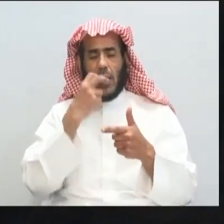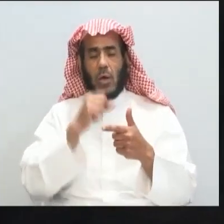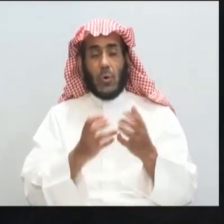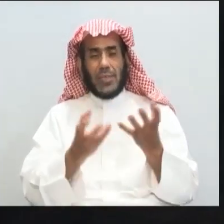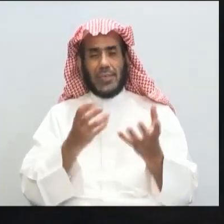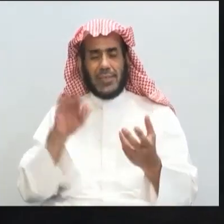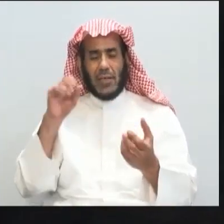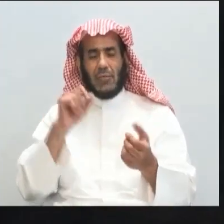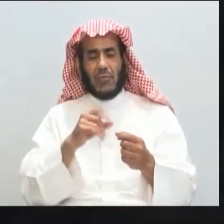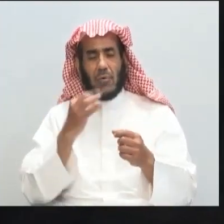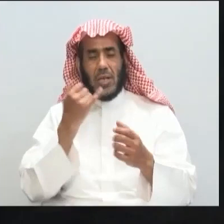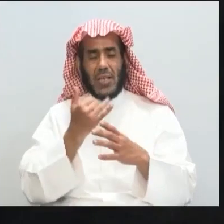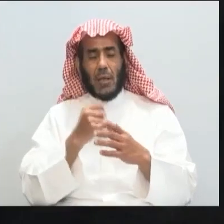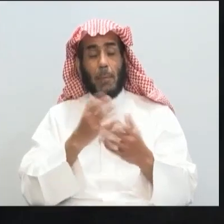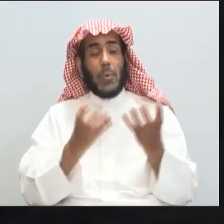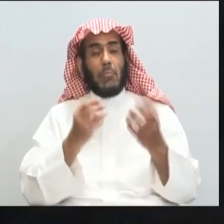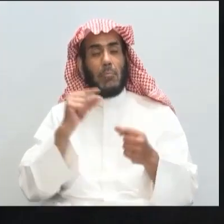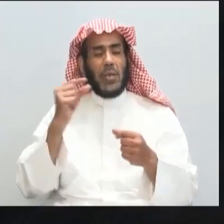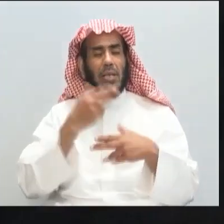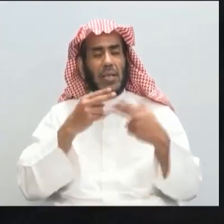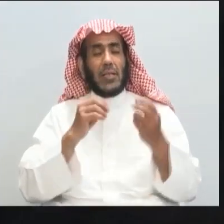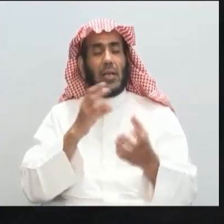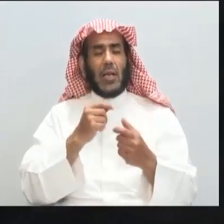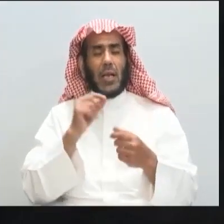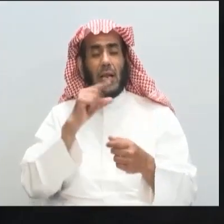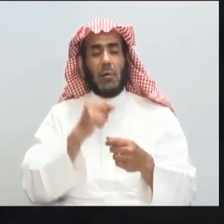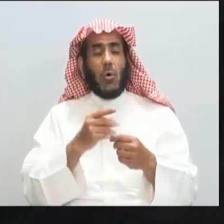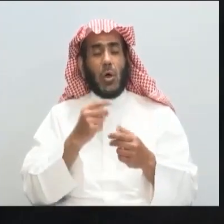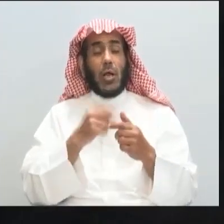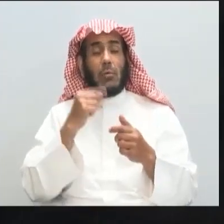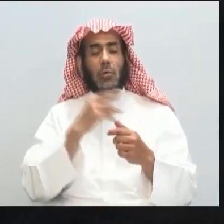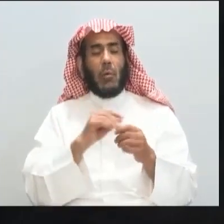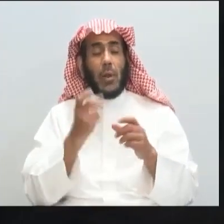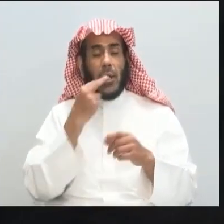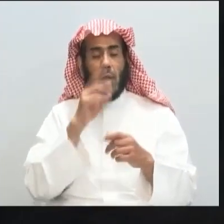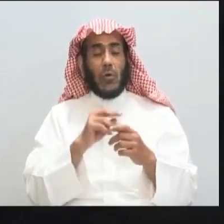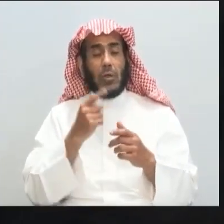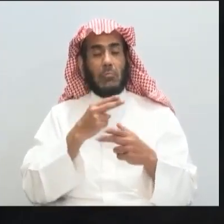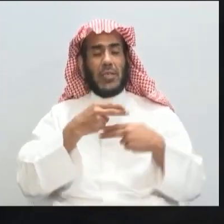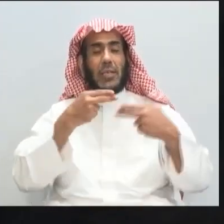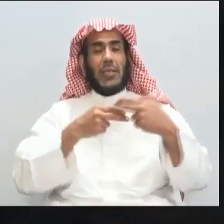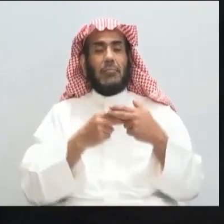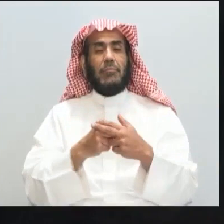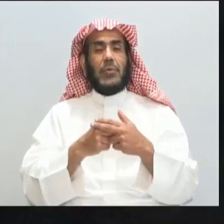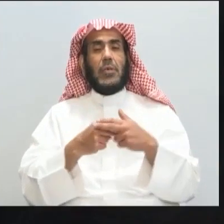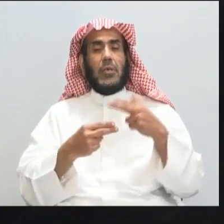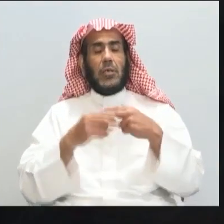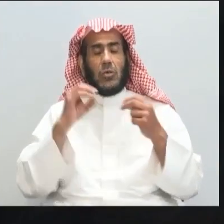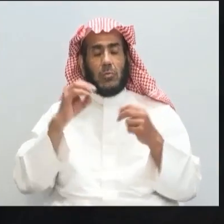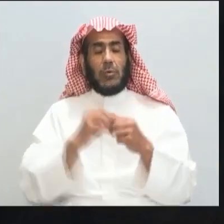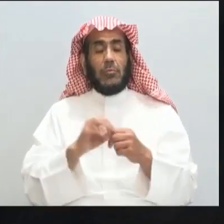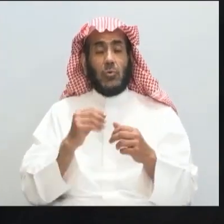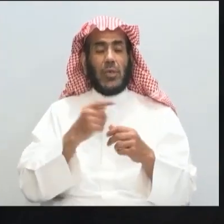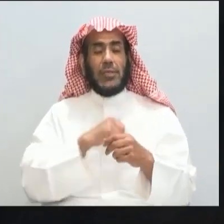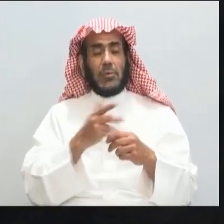الصرف يهتم ببنيه الكلمه وبكلمه المفرده وان النحو يهتم بالتركيب و بالتراكيب بالجمل سواء